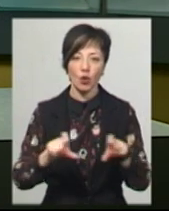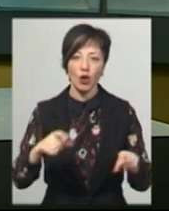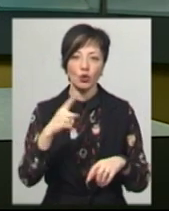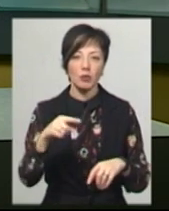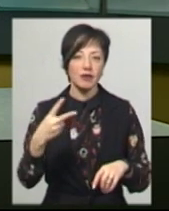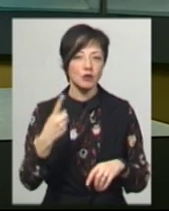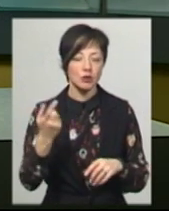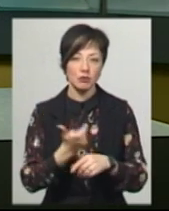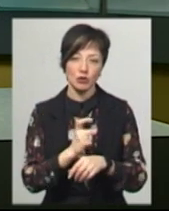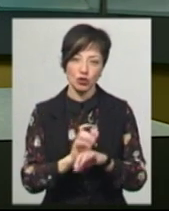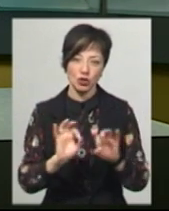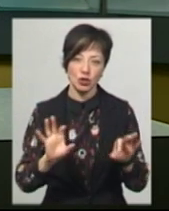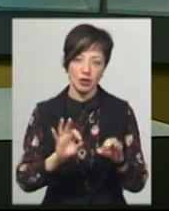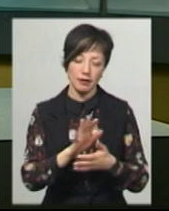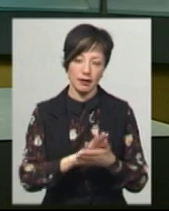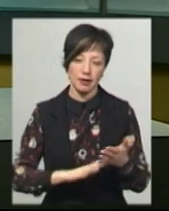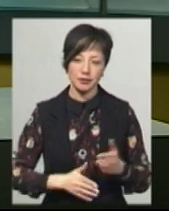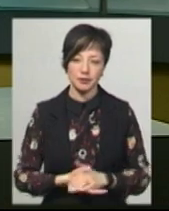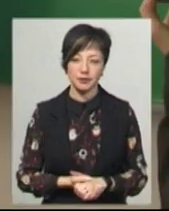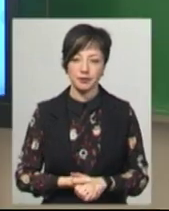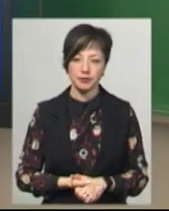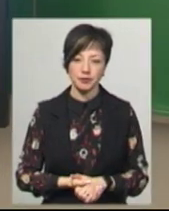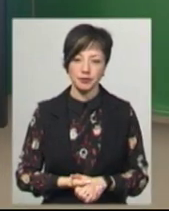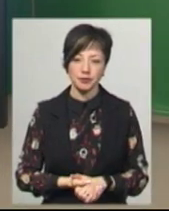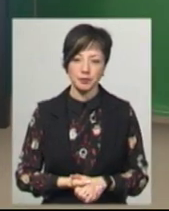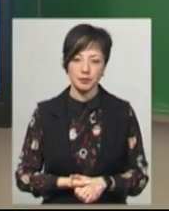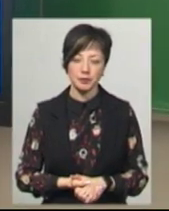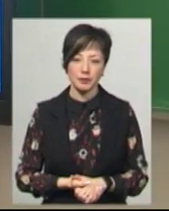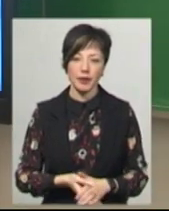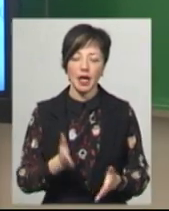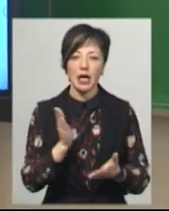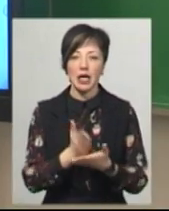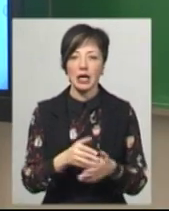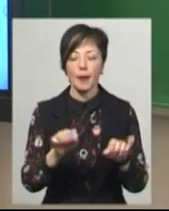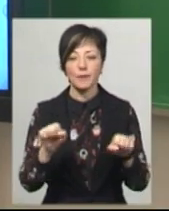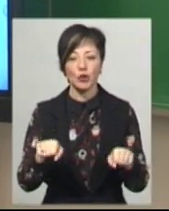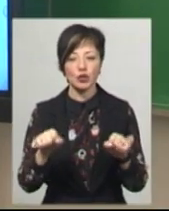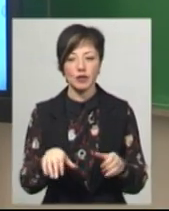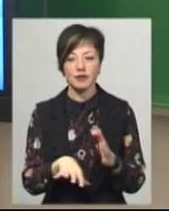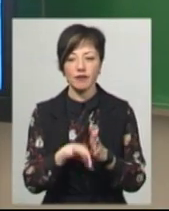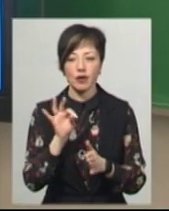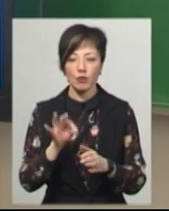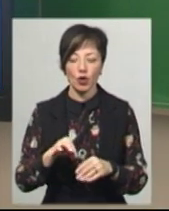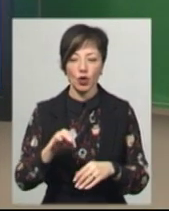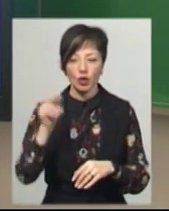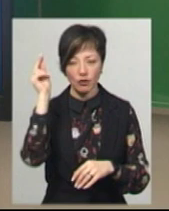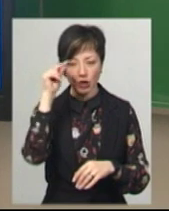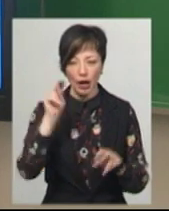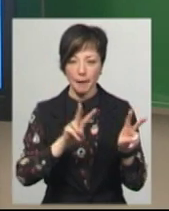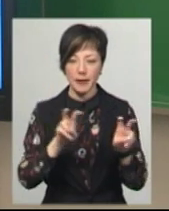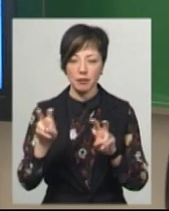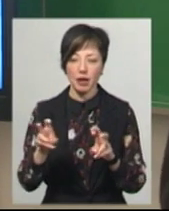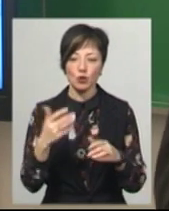21. Більше у сюжеті Андрія Гуменного. Є тут можливість вибору навчальних предметів, з яких